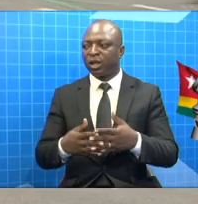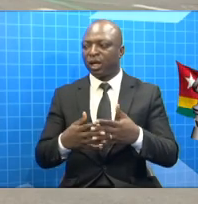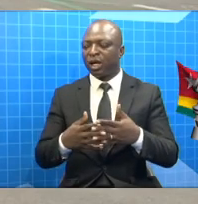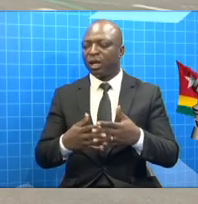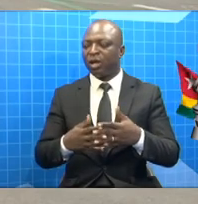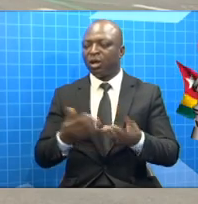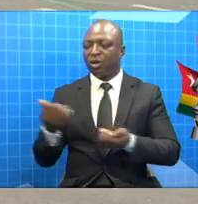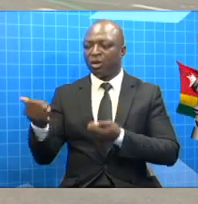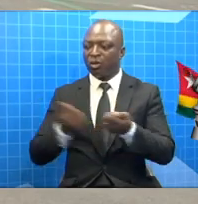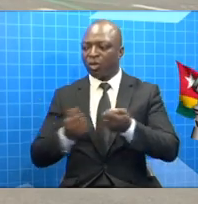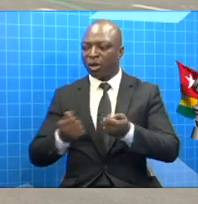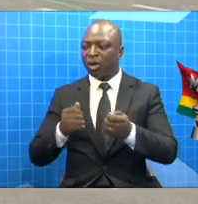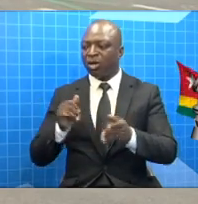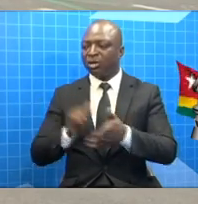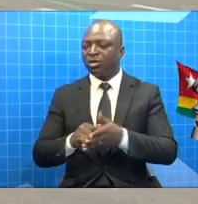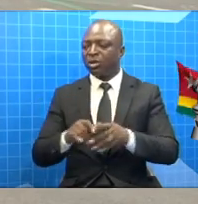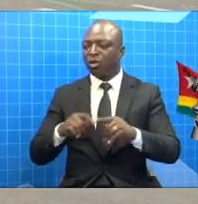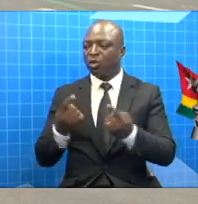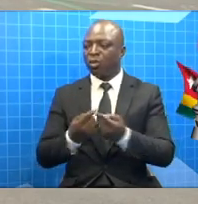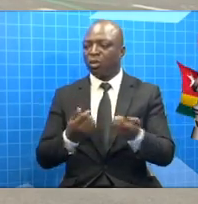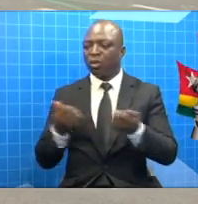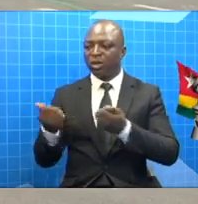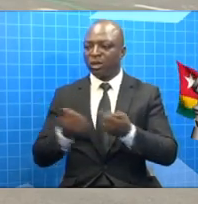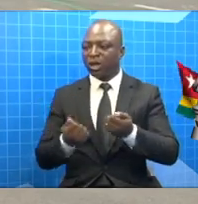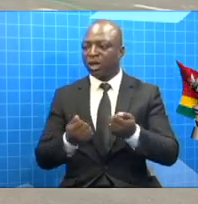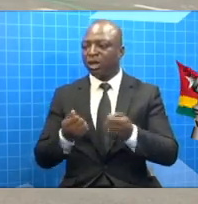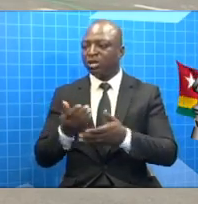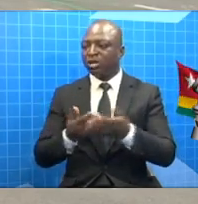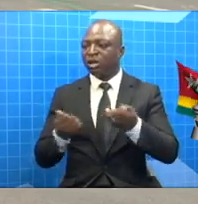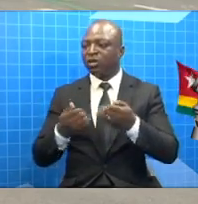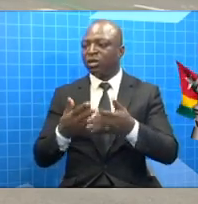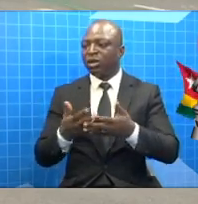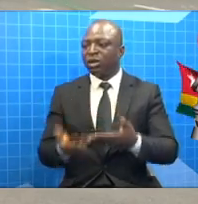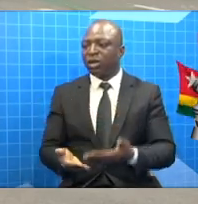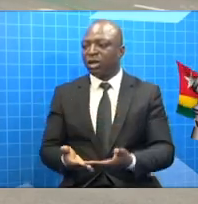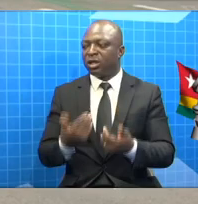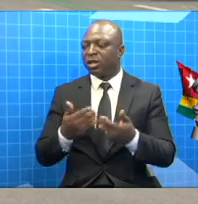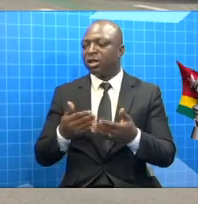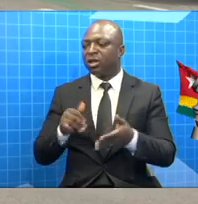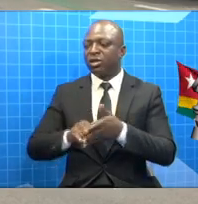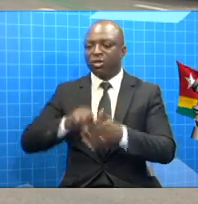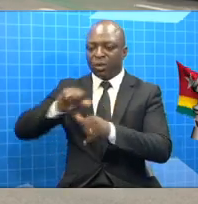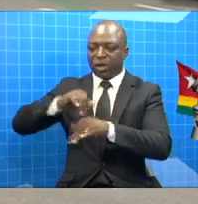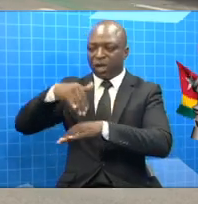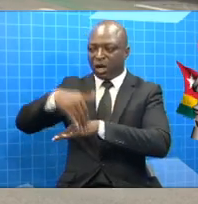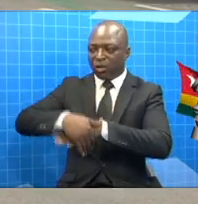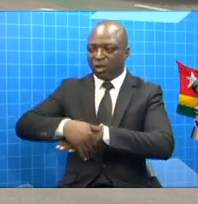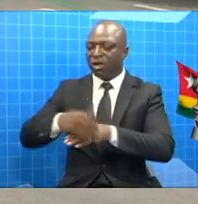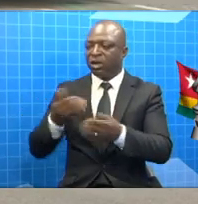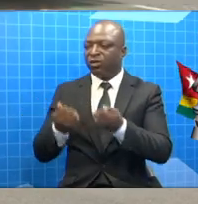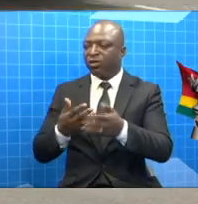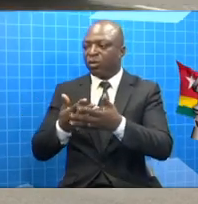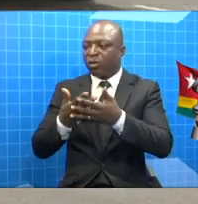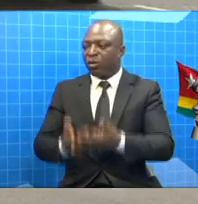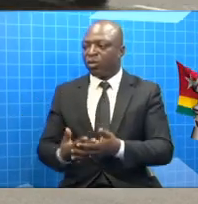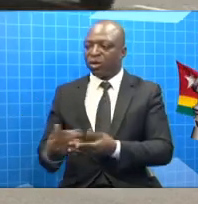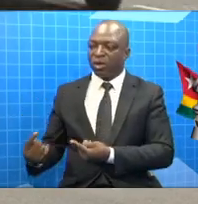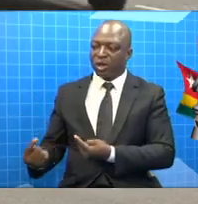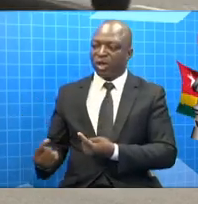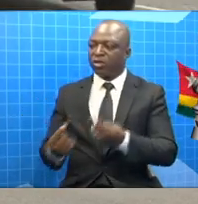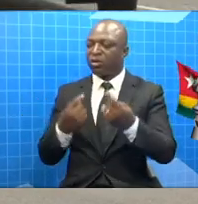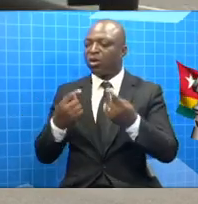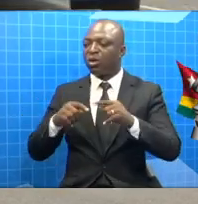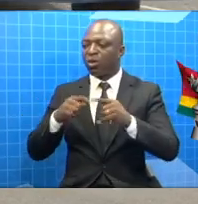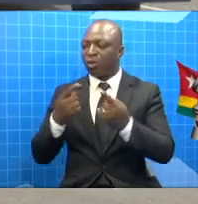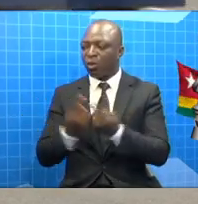Un escadron motorisé, des véhicules légers de patrouille et d'intervention. Des véhicules lourds de transport de troupes,